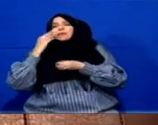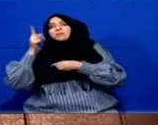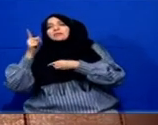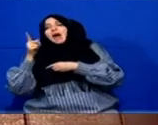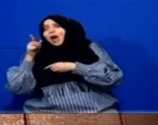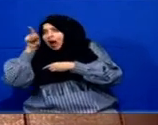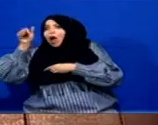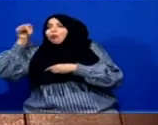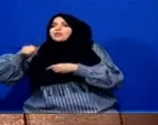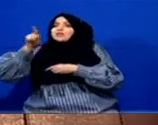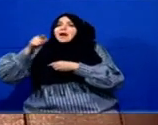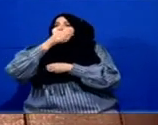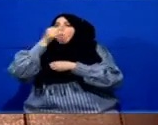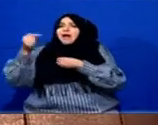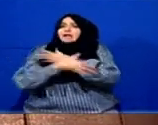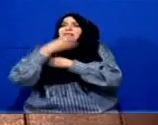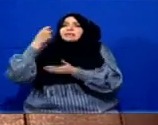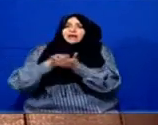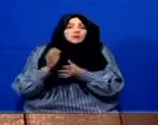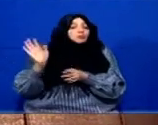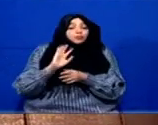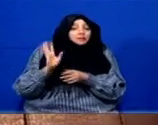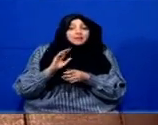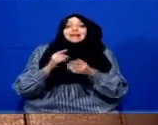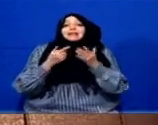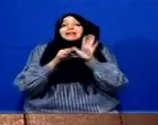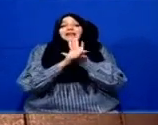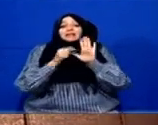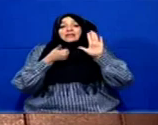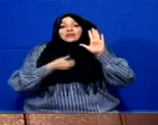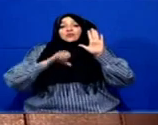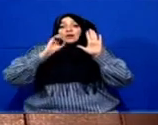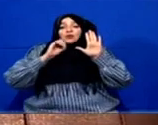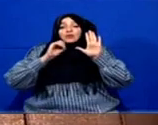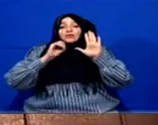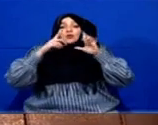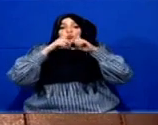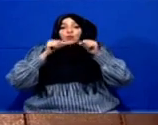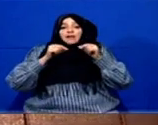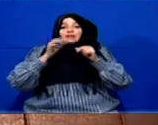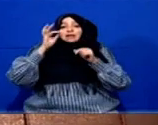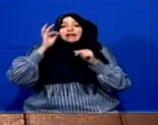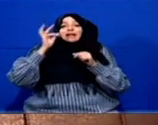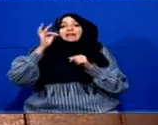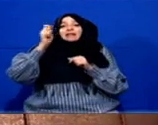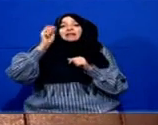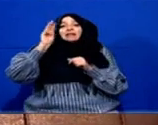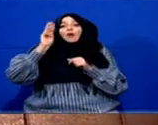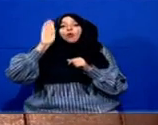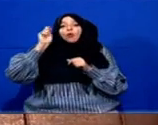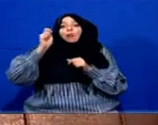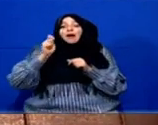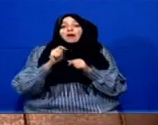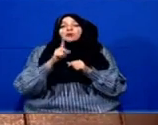60 في الايه رقم 60 من سوره التوبه انما الصداقه